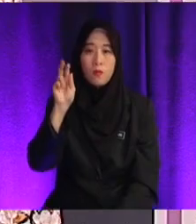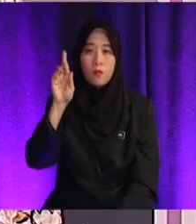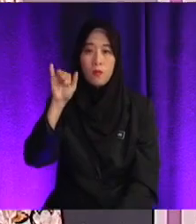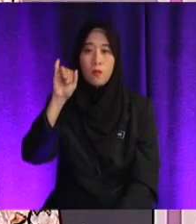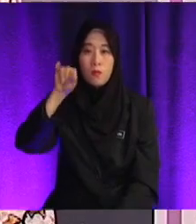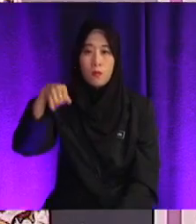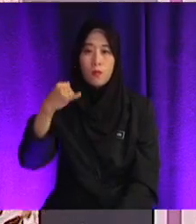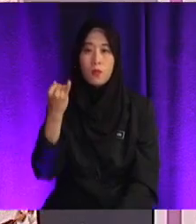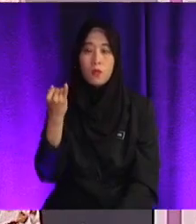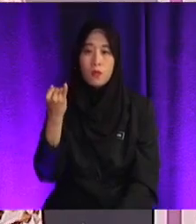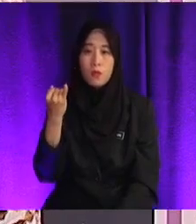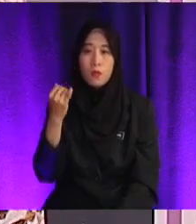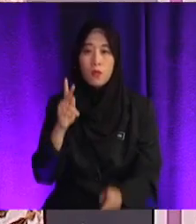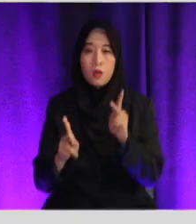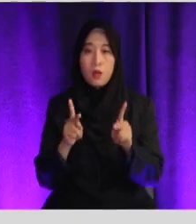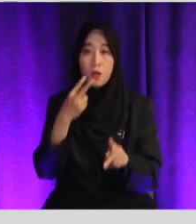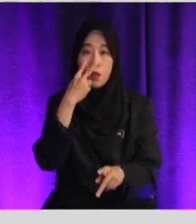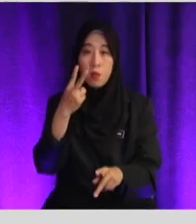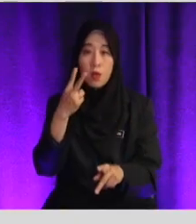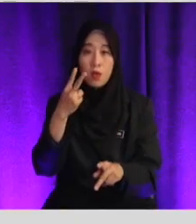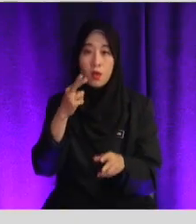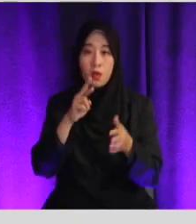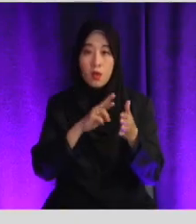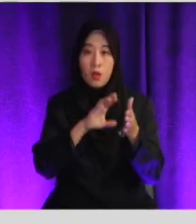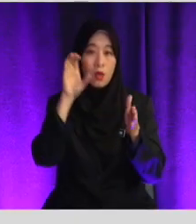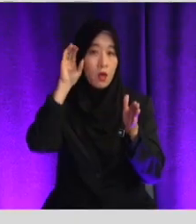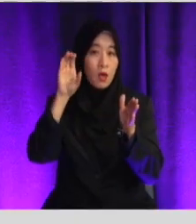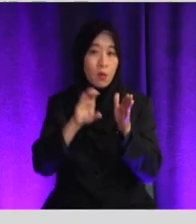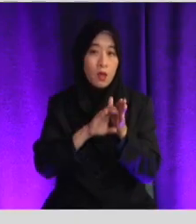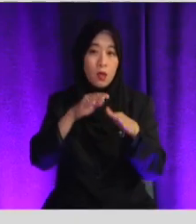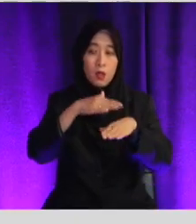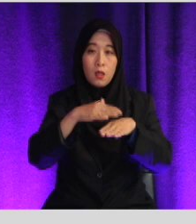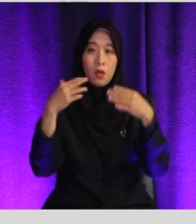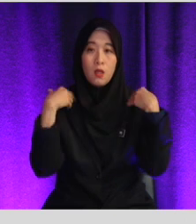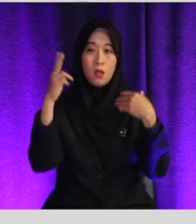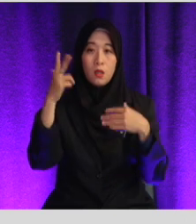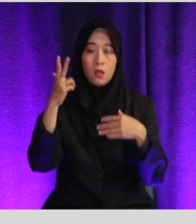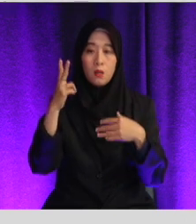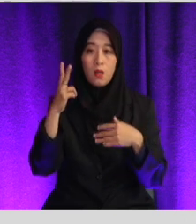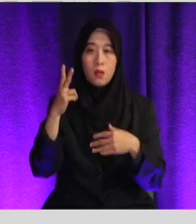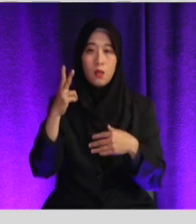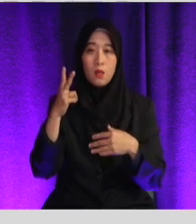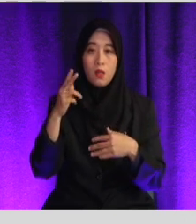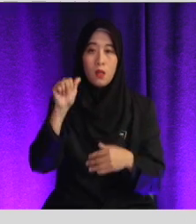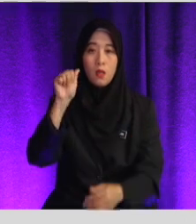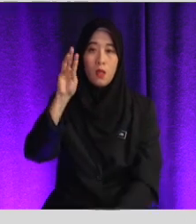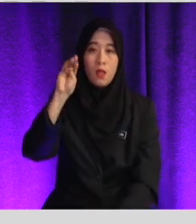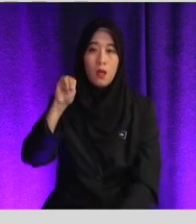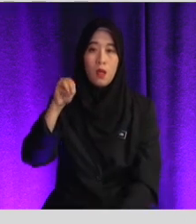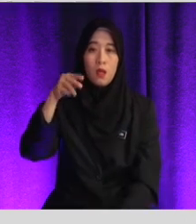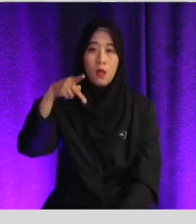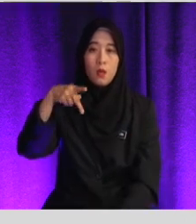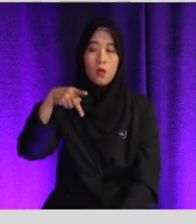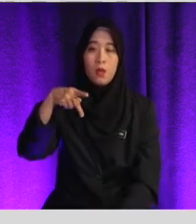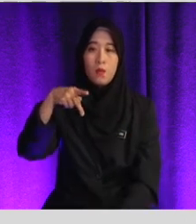fuse cartridge. Kalau nampak dekat rajah dekat atas tu, ada 13 ampere, ada 5 ampere. Kemudian